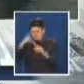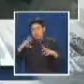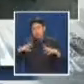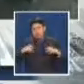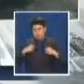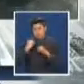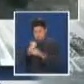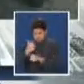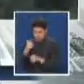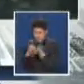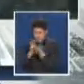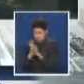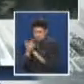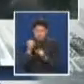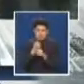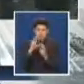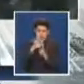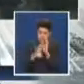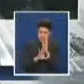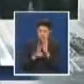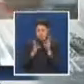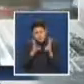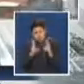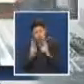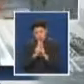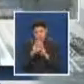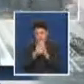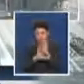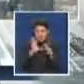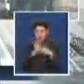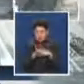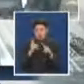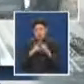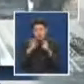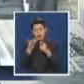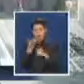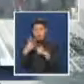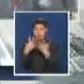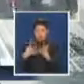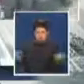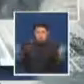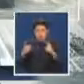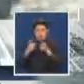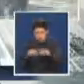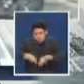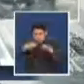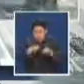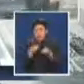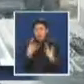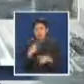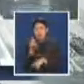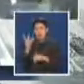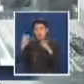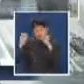เรื่องของการเตรียมเรื่องหลักเกณฑ์การชดเชยในเรื่องของการเกษตรนะครับซึ่งจะเข้าครม.เศรษฐกิจช่วยเหลือผู้ประกอบการ